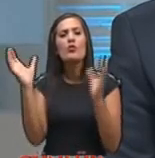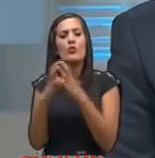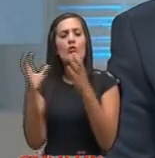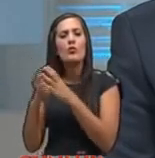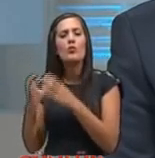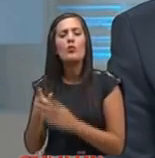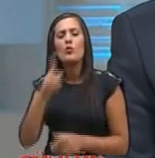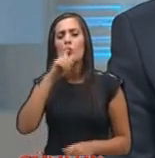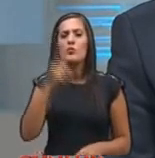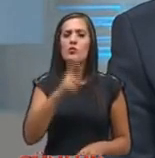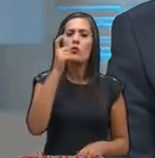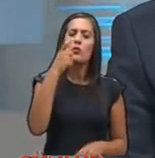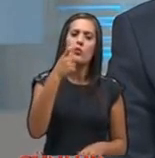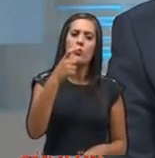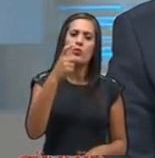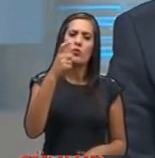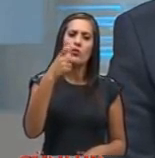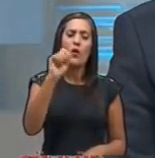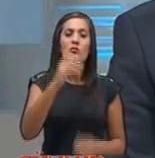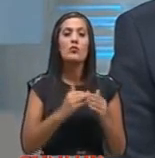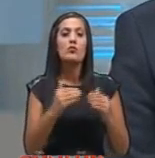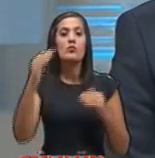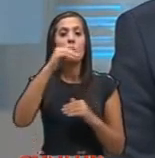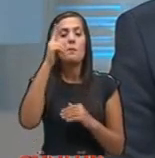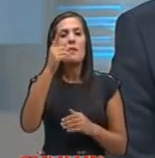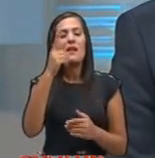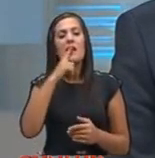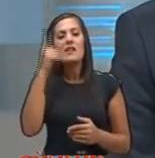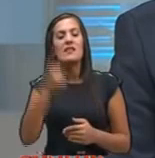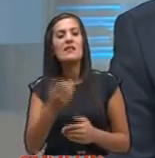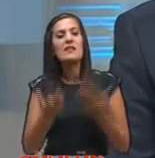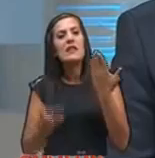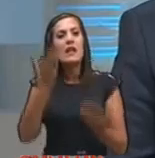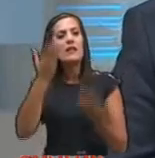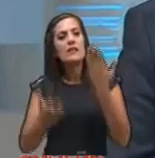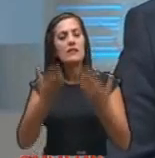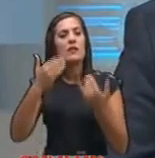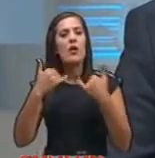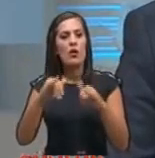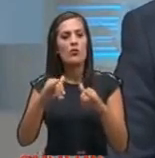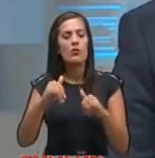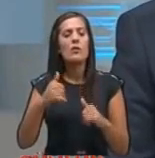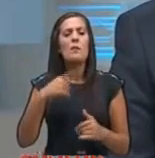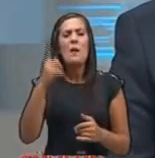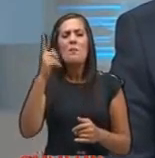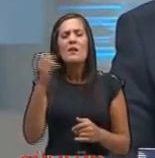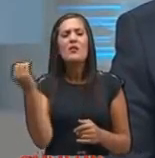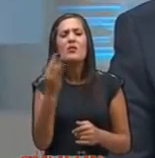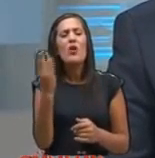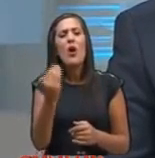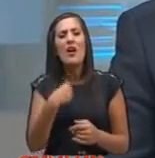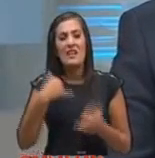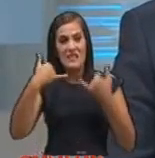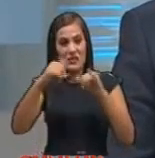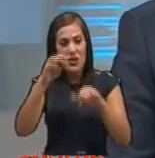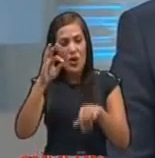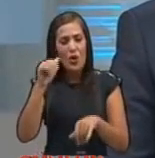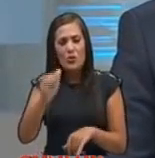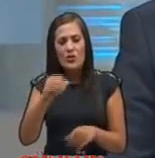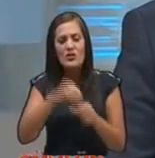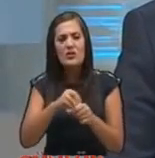prodüksiyonlarımız %90'ın üzerinde bir istatistikle oynuyoruz. Yani birçoğu çıktığı gün bileti bitiyor. Harika.